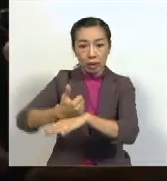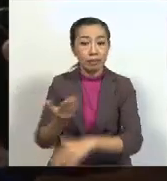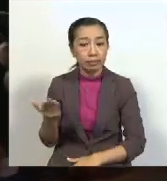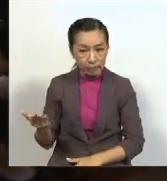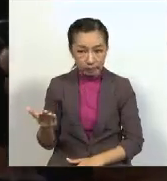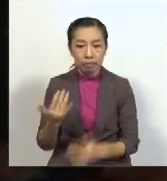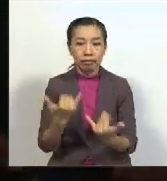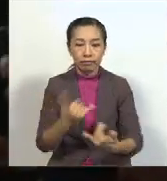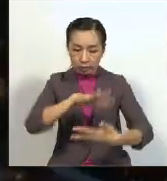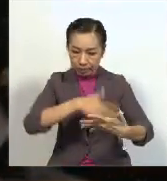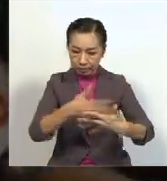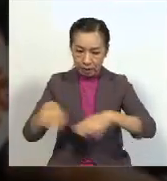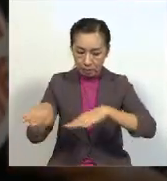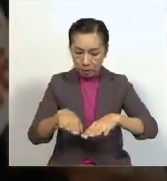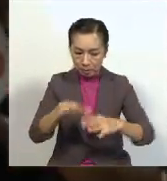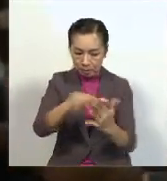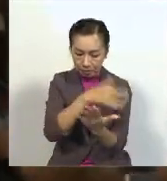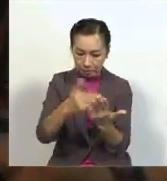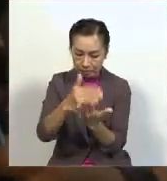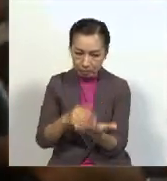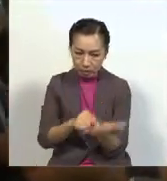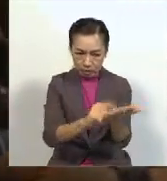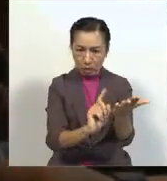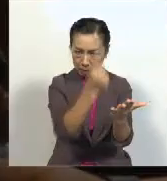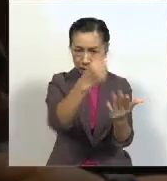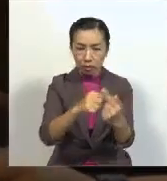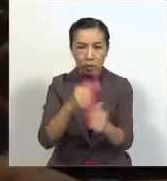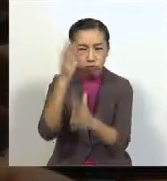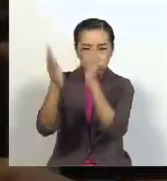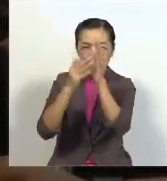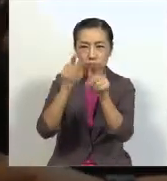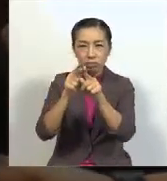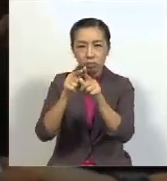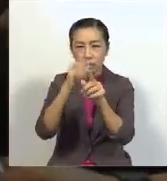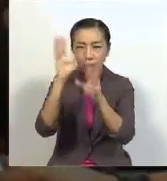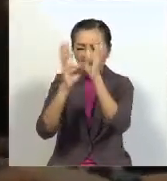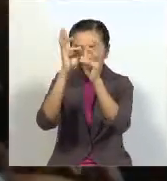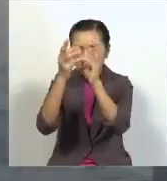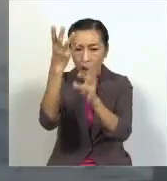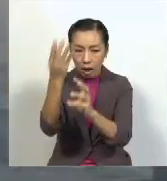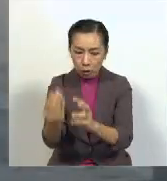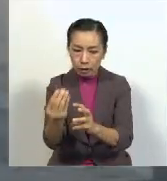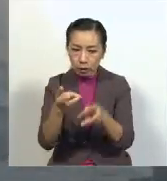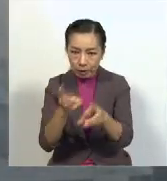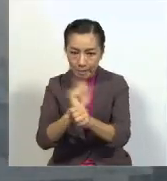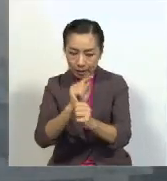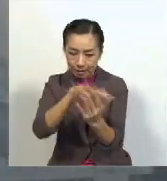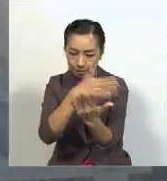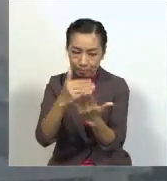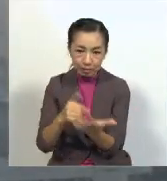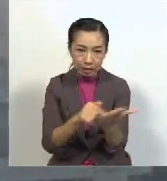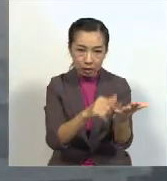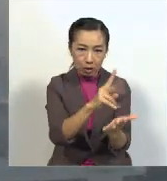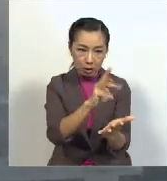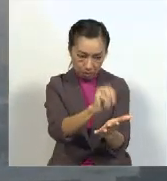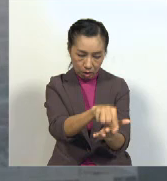อาชาก็เตรียมครับที่จะเสนอมาตรการลดปัญหาฝุ่นละอองเข้าสู่ที่ประชุมคณะรัฐมนตรีพร้อมกันนี้ท่านรัฐมนตรีก็ได้กล่าวขอโ